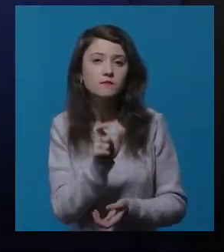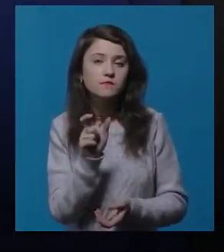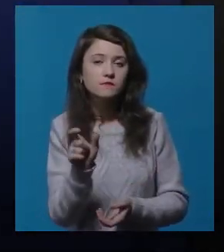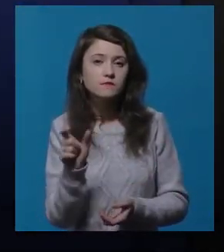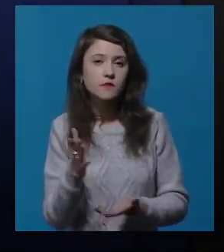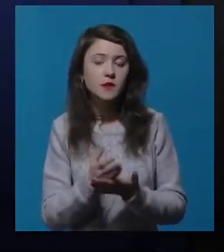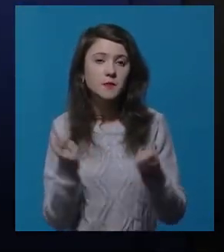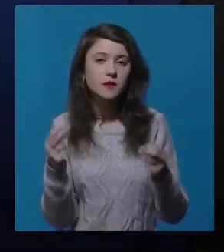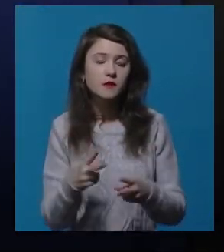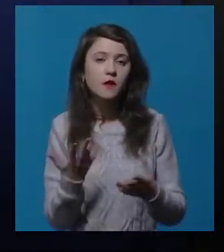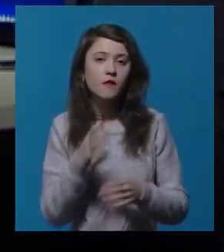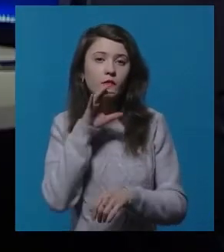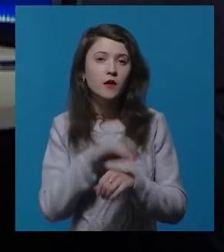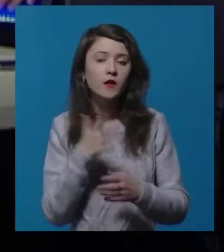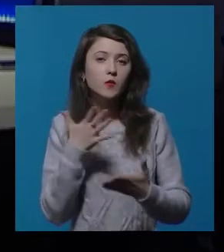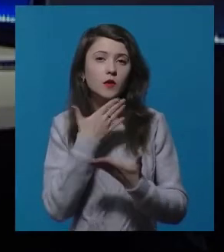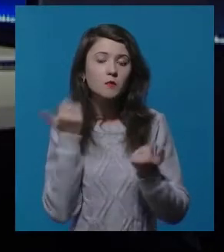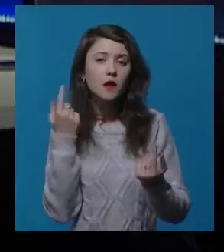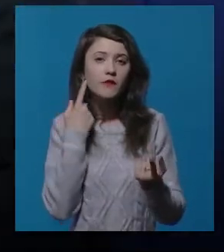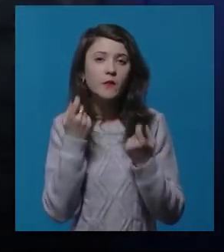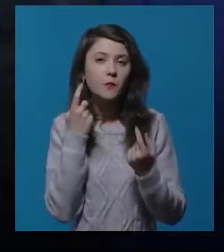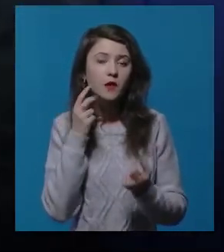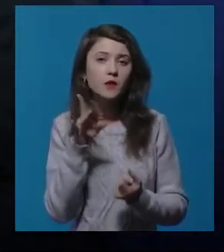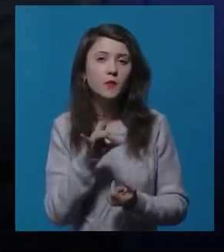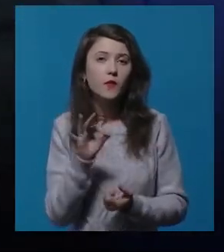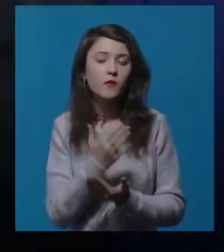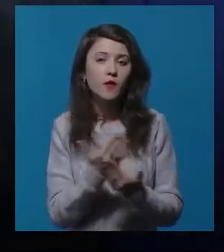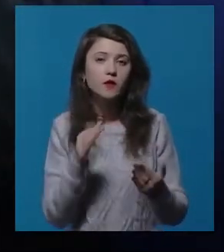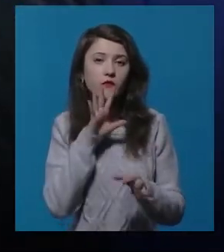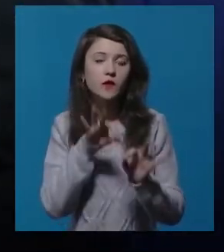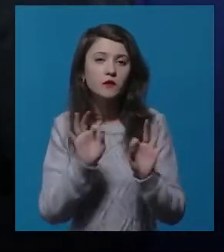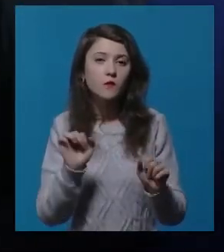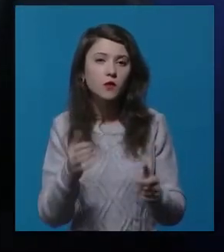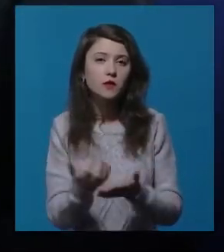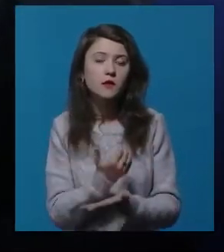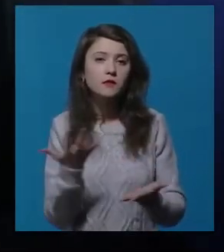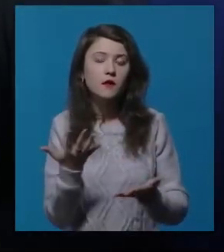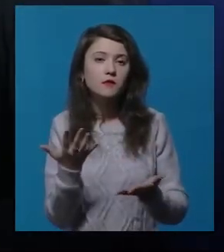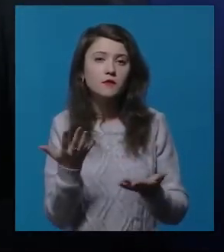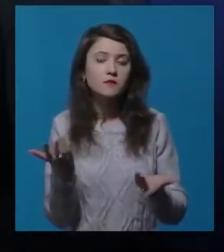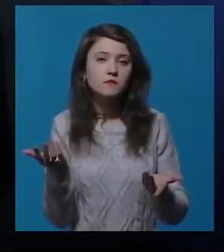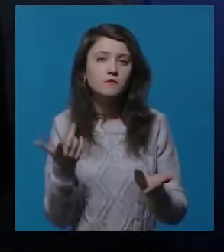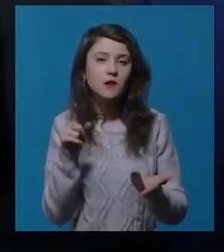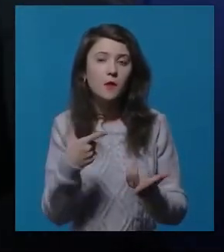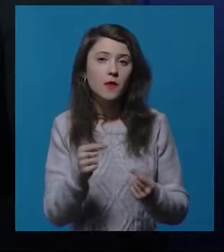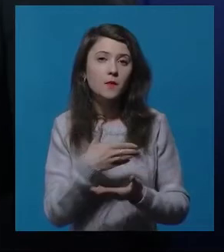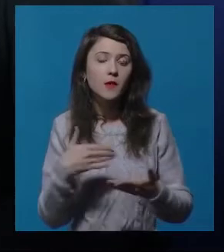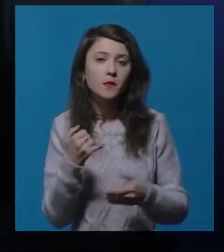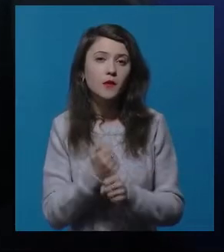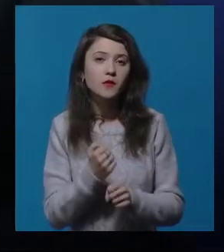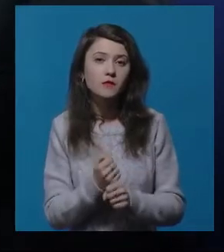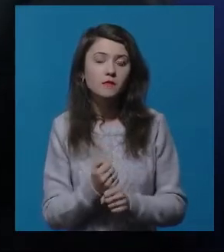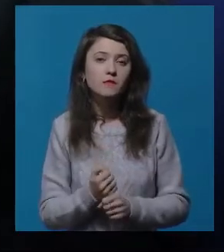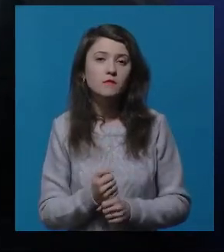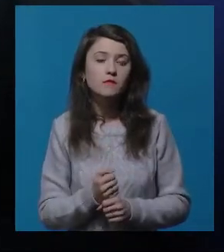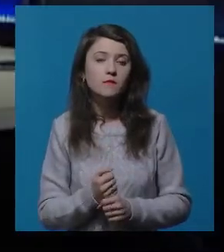пункти. А вони фактично, працюють, якщо немає, інформацію про та ваших фахівців можна знайти там десь на станції. Там, де ми і працюємо, ця інформація завжди є.